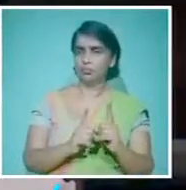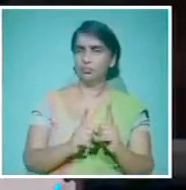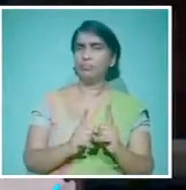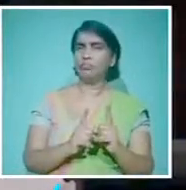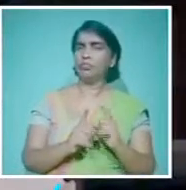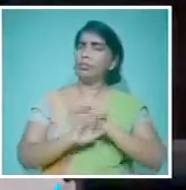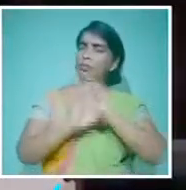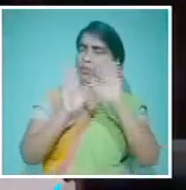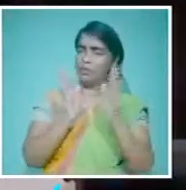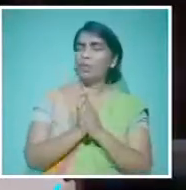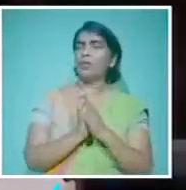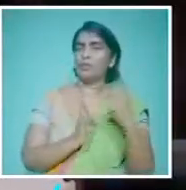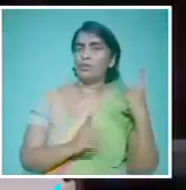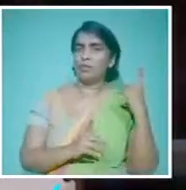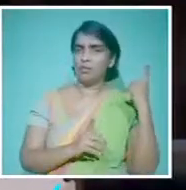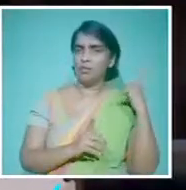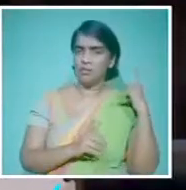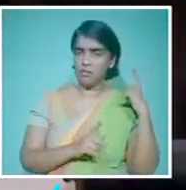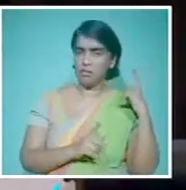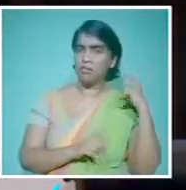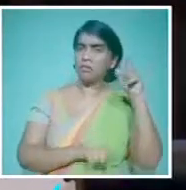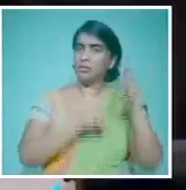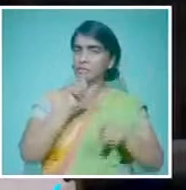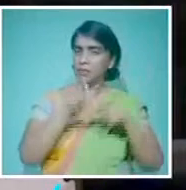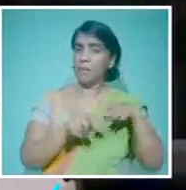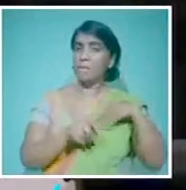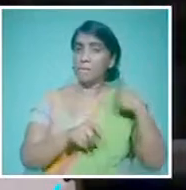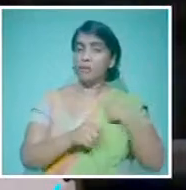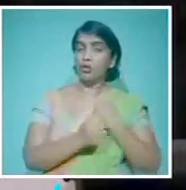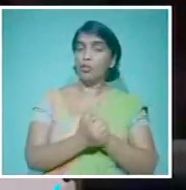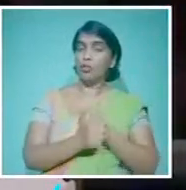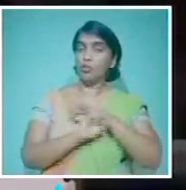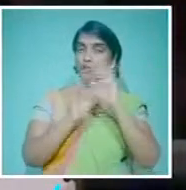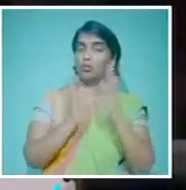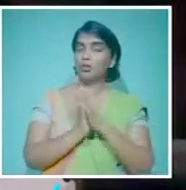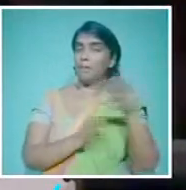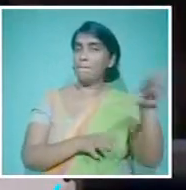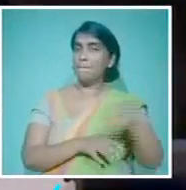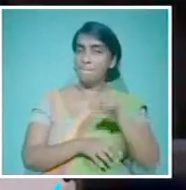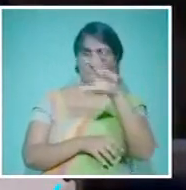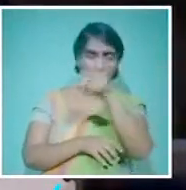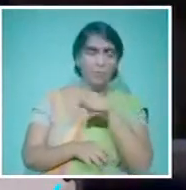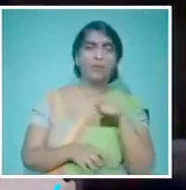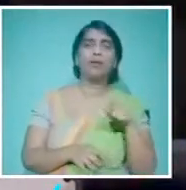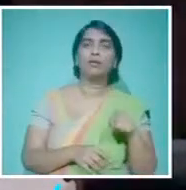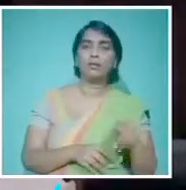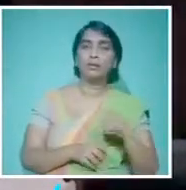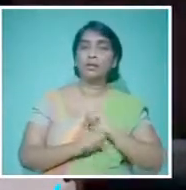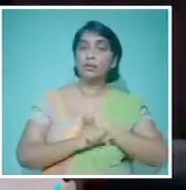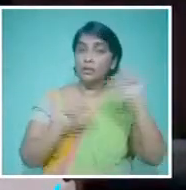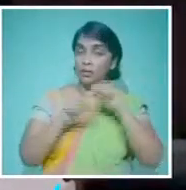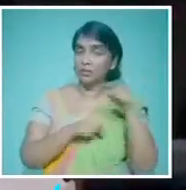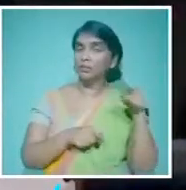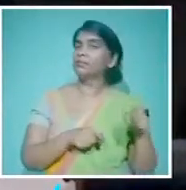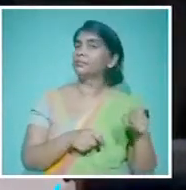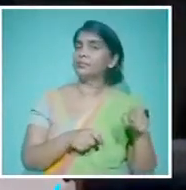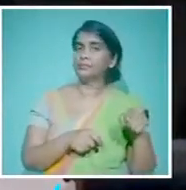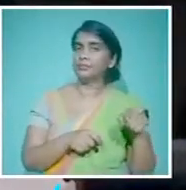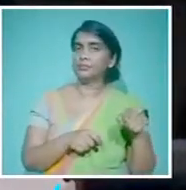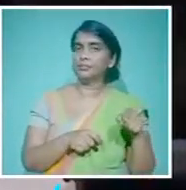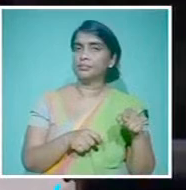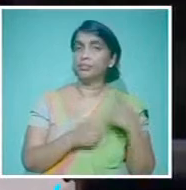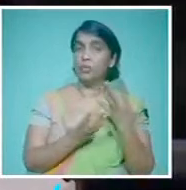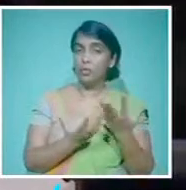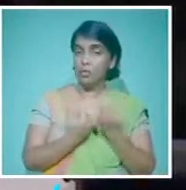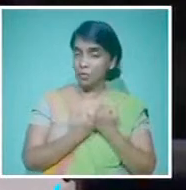e hitapu sieluma hamudapati warunga polispati warunga pawichchi kala aragaleta